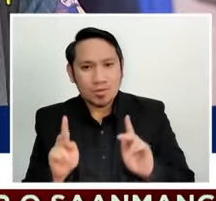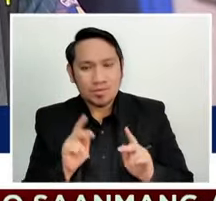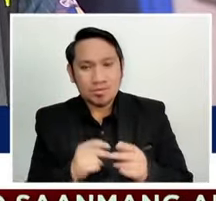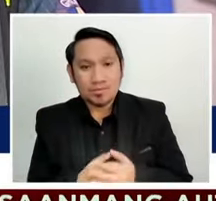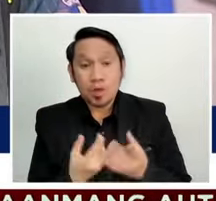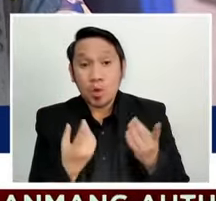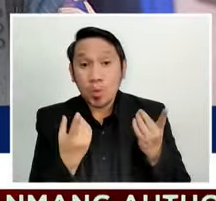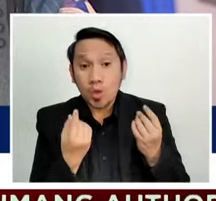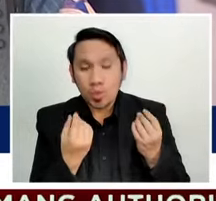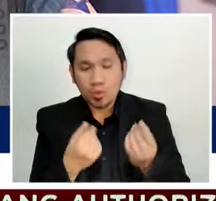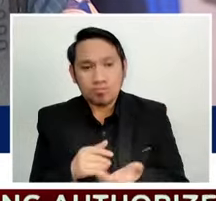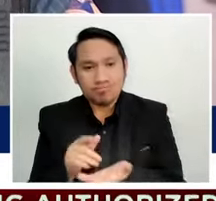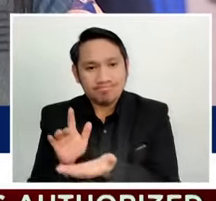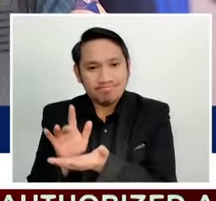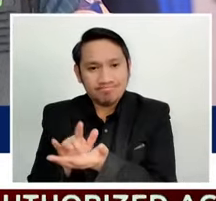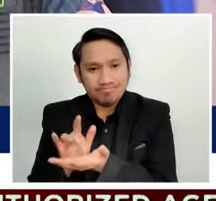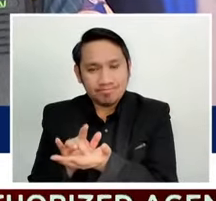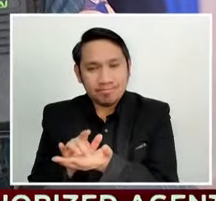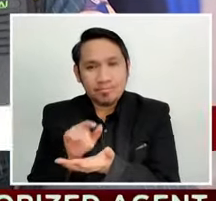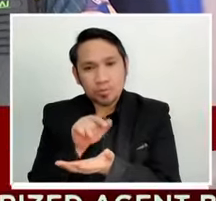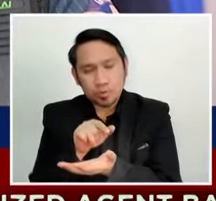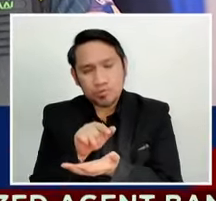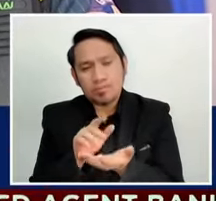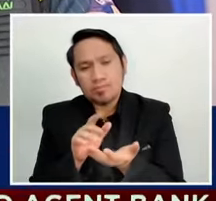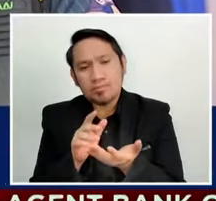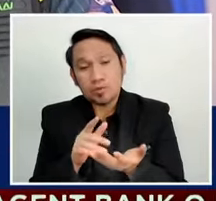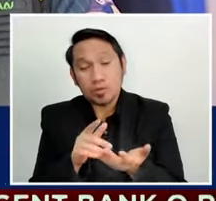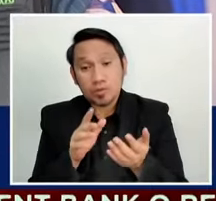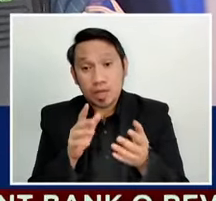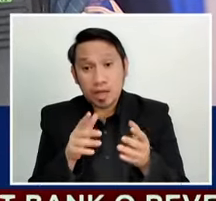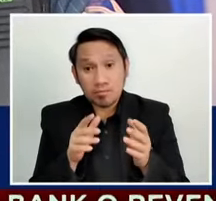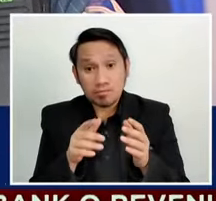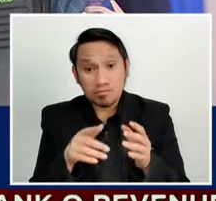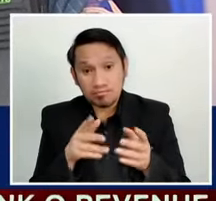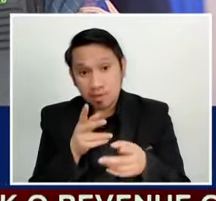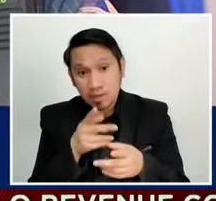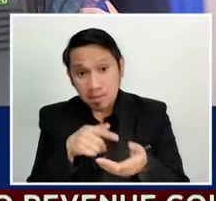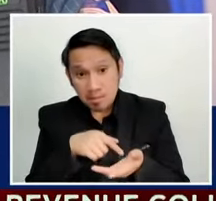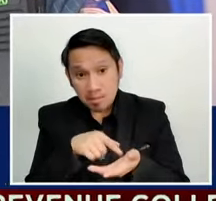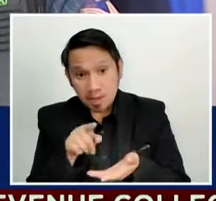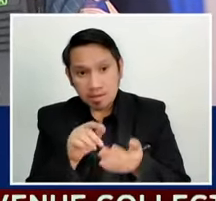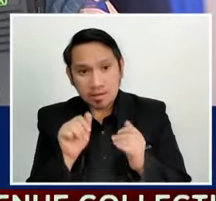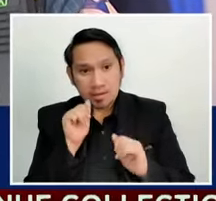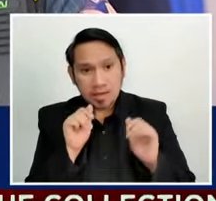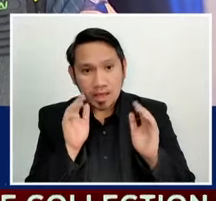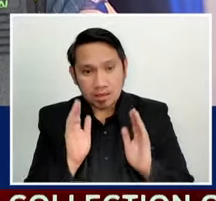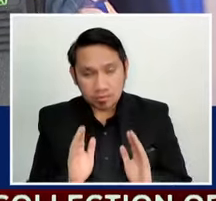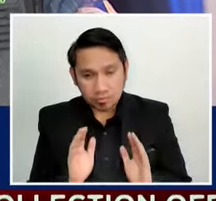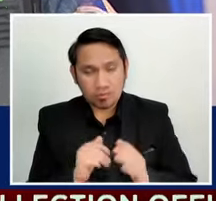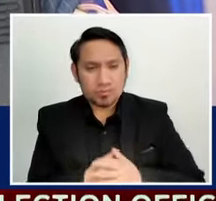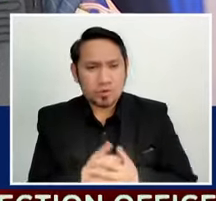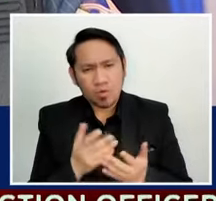ng aktor o yung tao na babayaran nila na gagamitin yung personality ng tao,